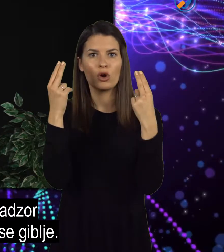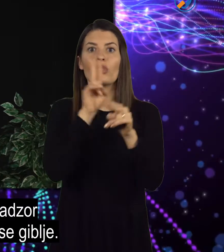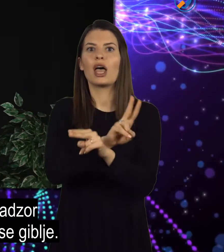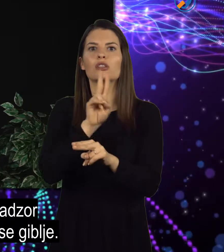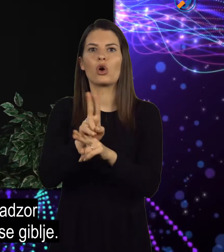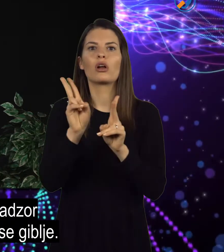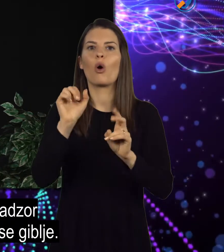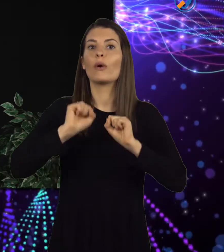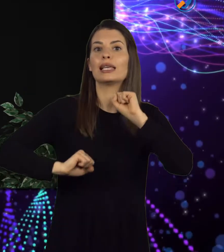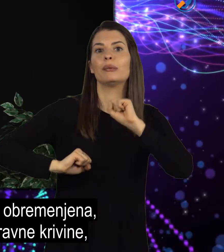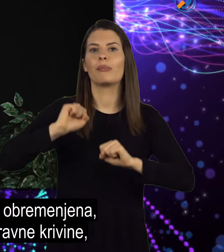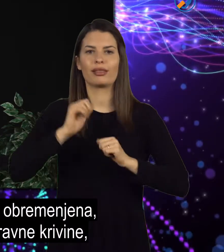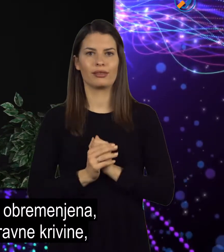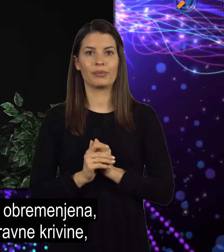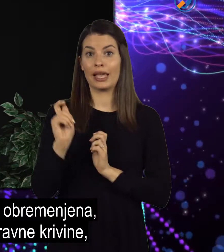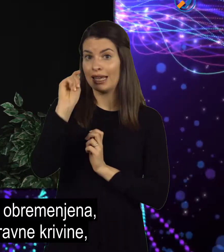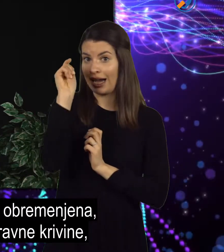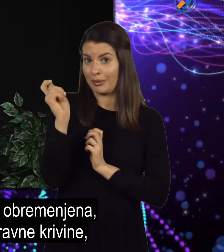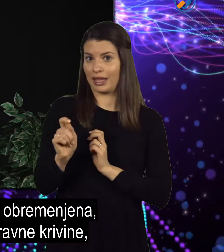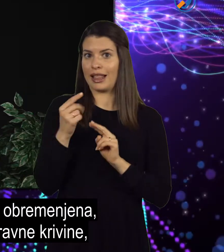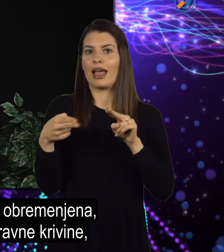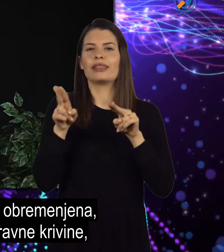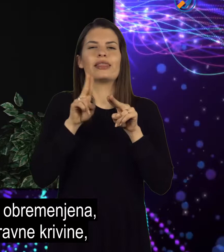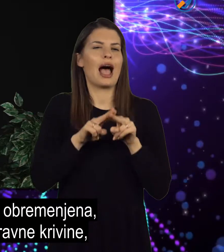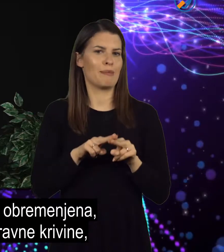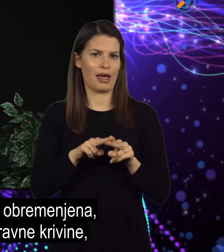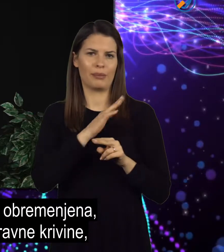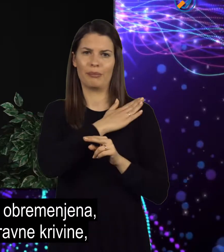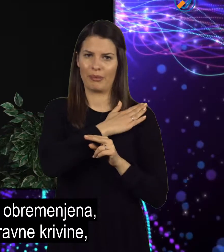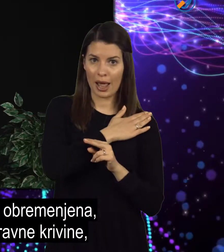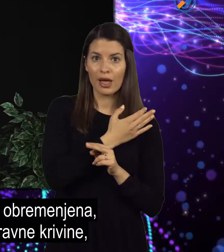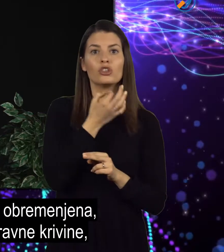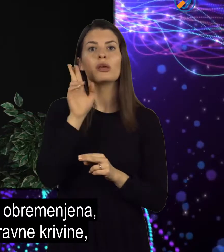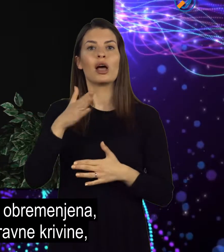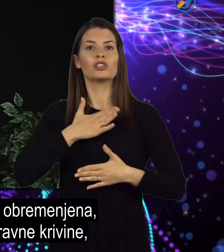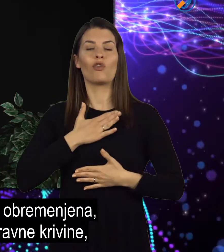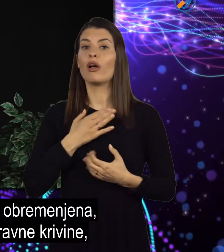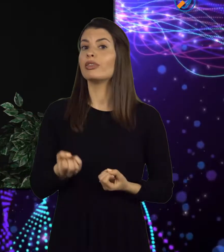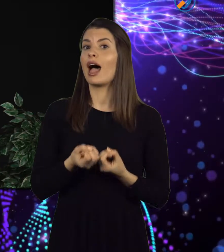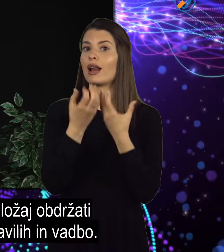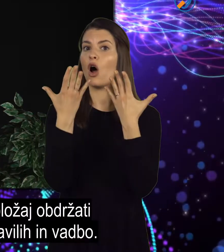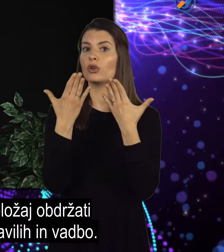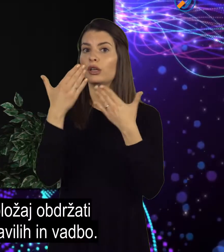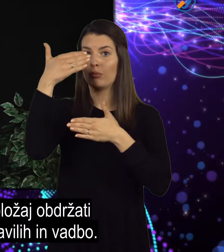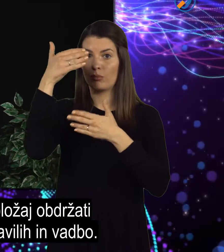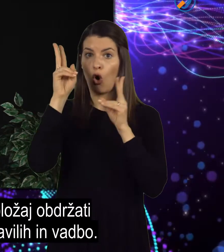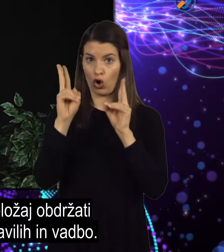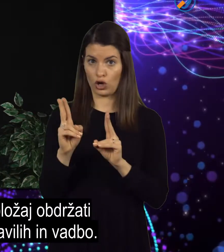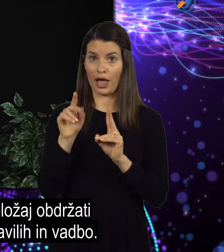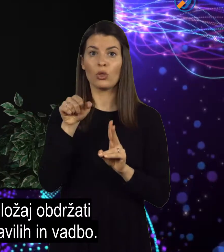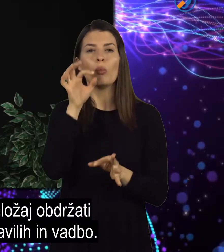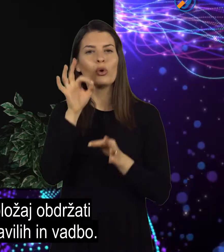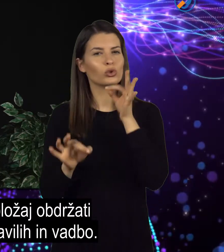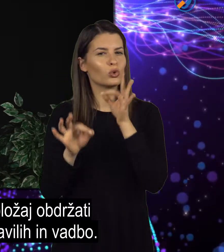nad tem, kako se giblje. Hrbtenica je najmanj obremenjena, kadar ima svoje naravne krivine. Zato skušajte